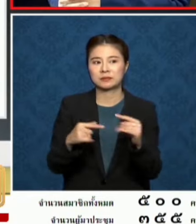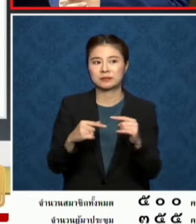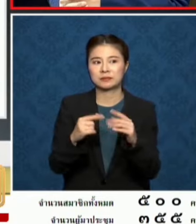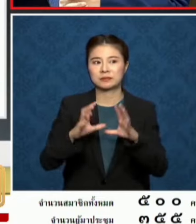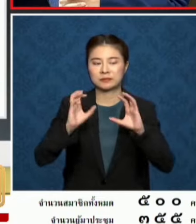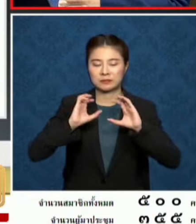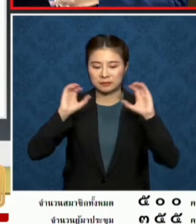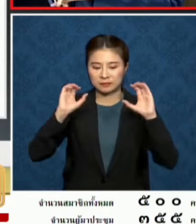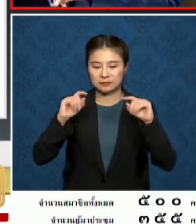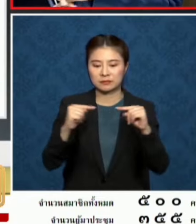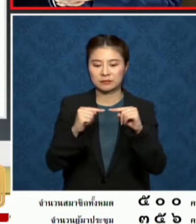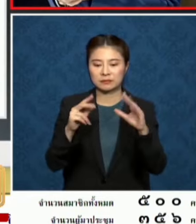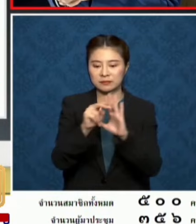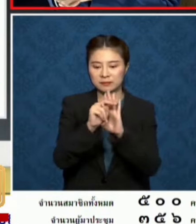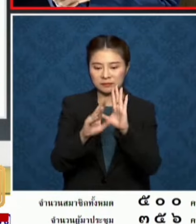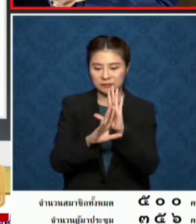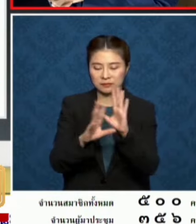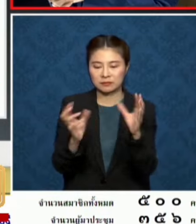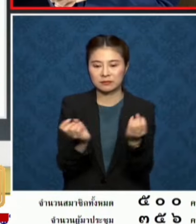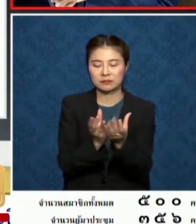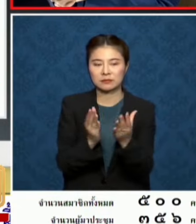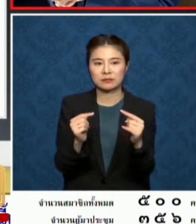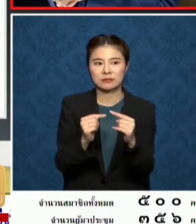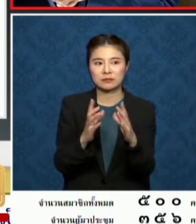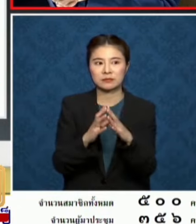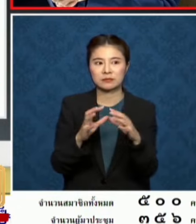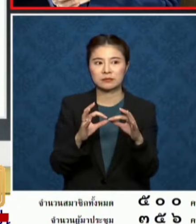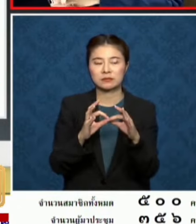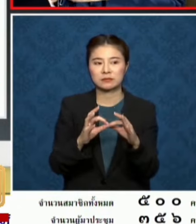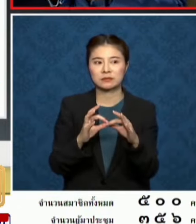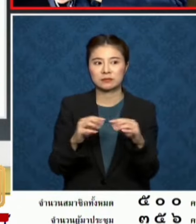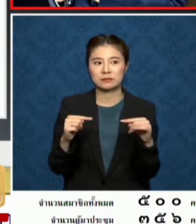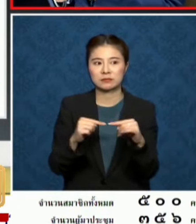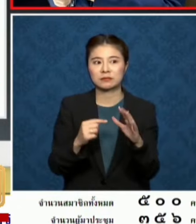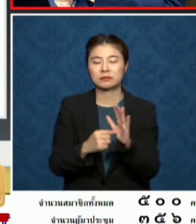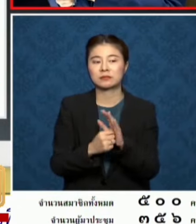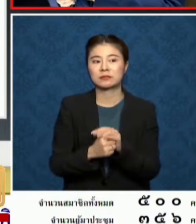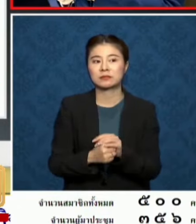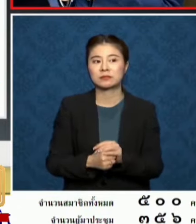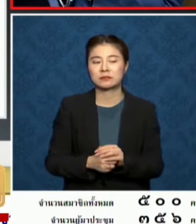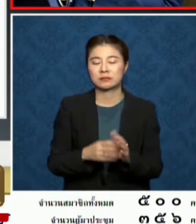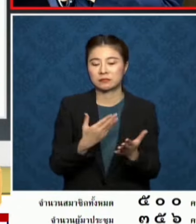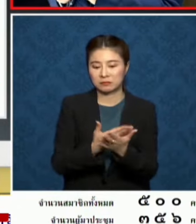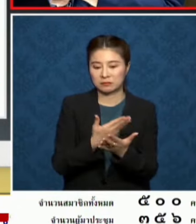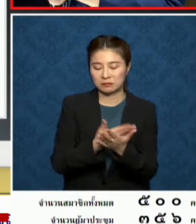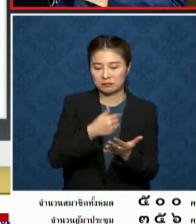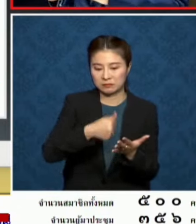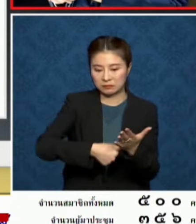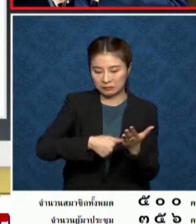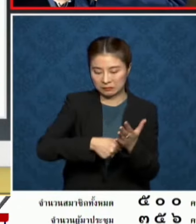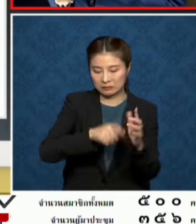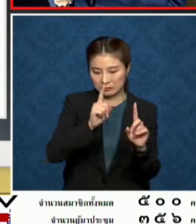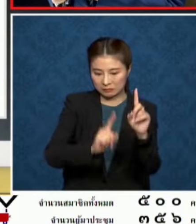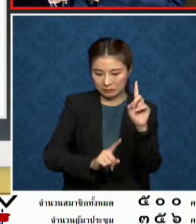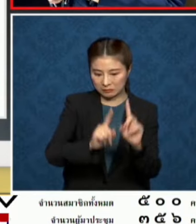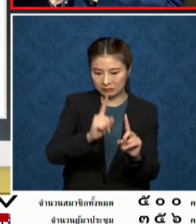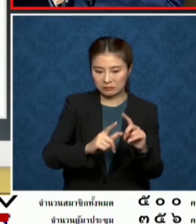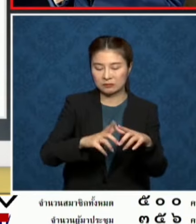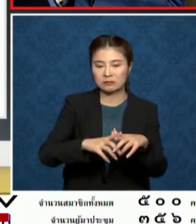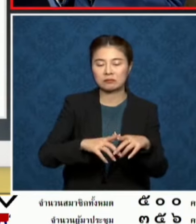บาลได้ออกนโยบายที่จะกระทบกับรายได้ของรัฐบาลหลายส่วนด้วยกันเช่นจะไม่มีการเก็บภาษีการขายหุ้นจะมี